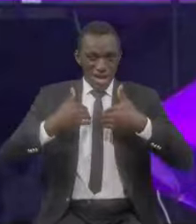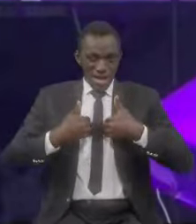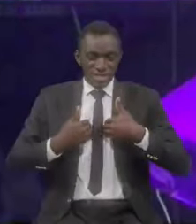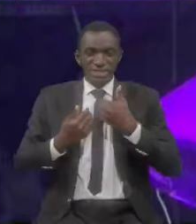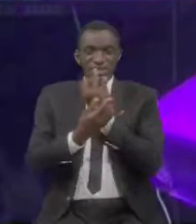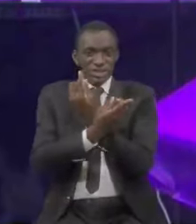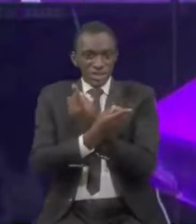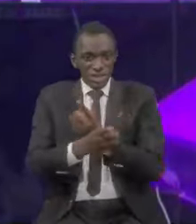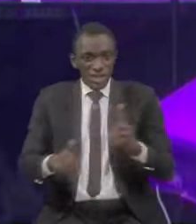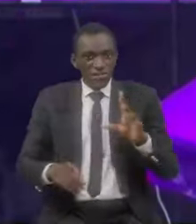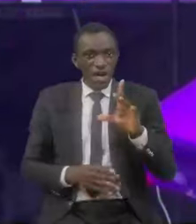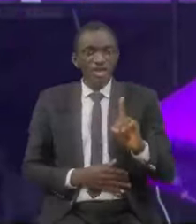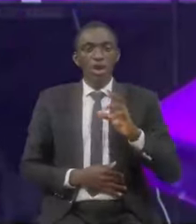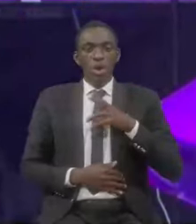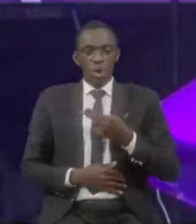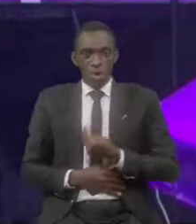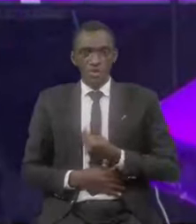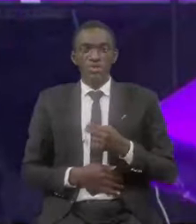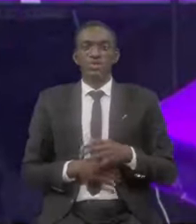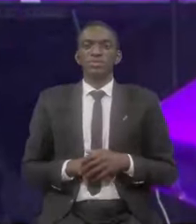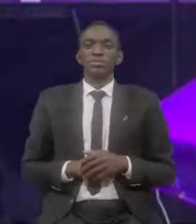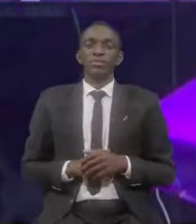Il nous a délivrés